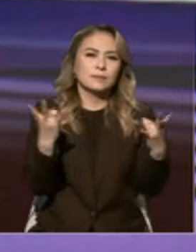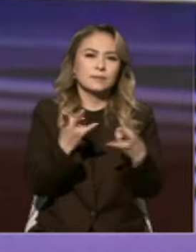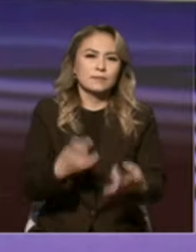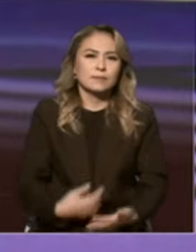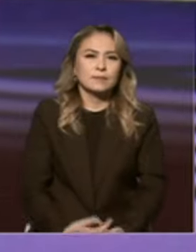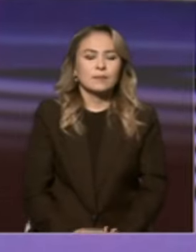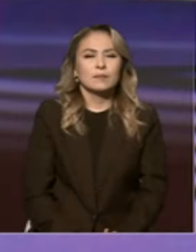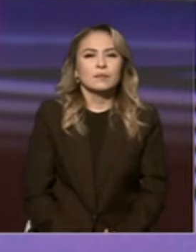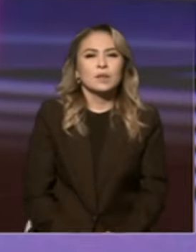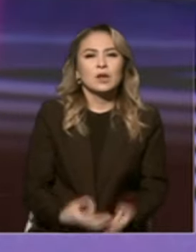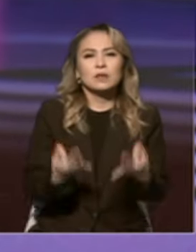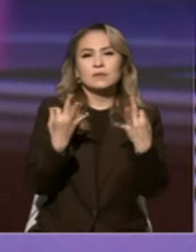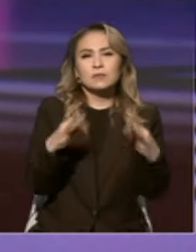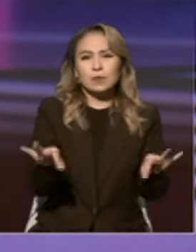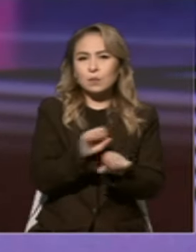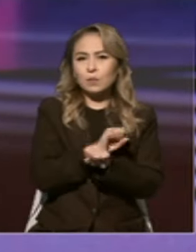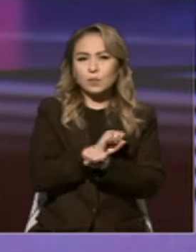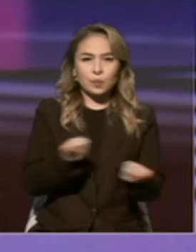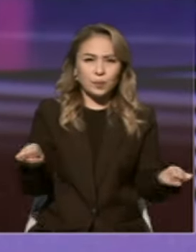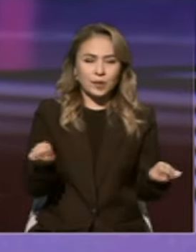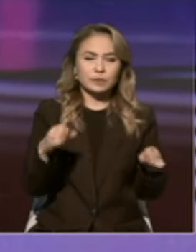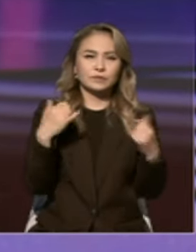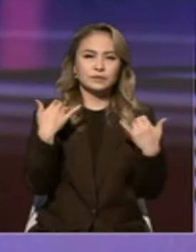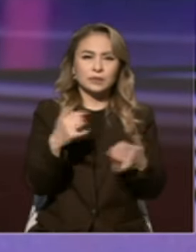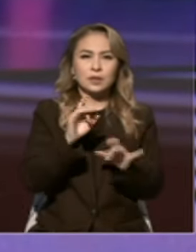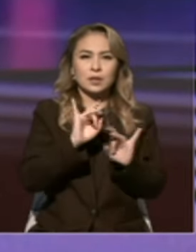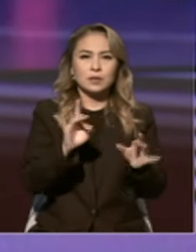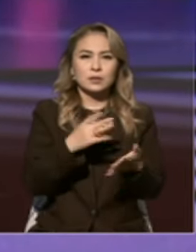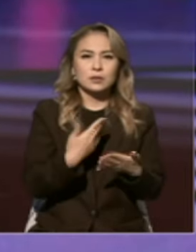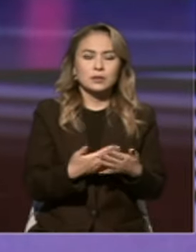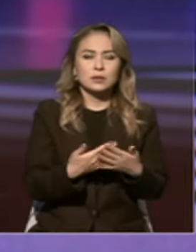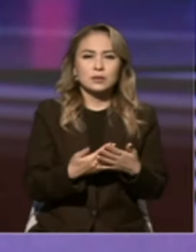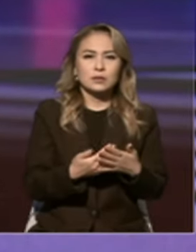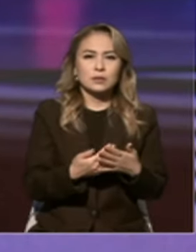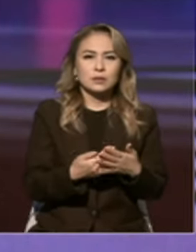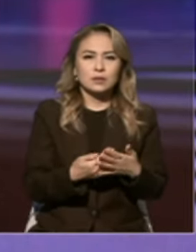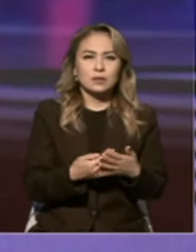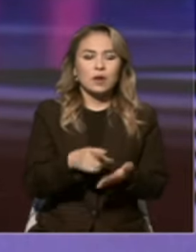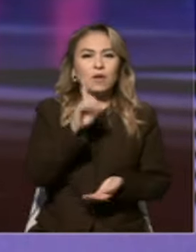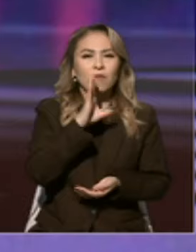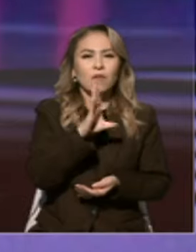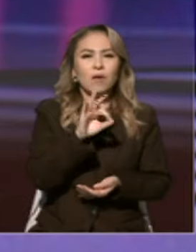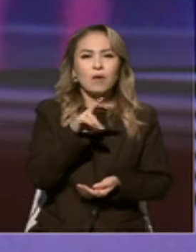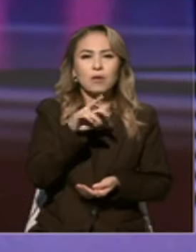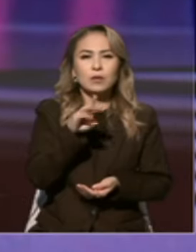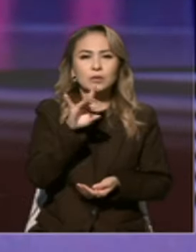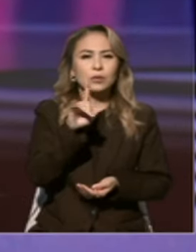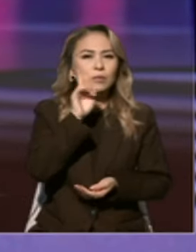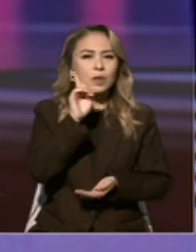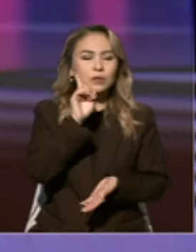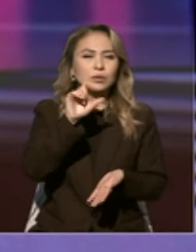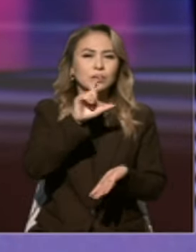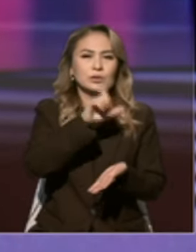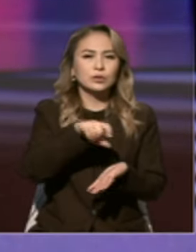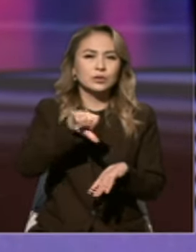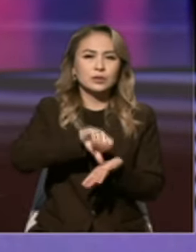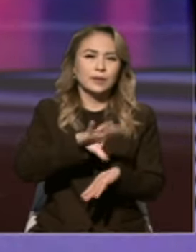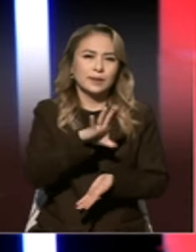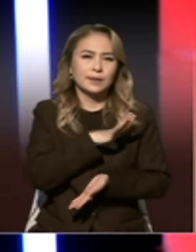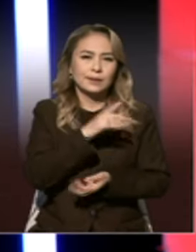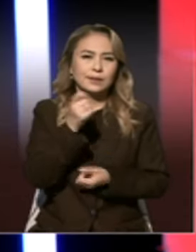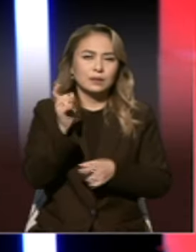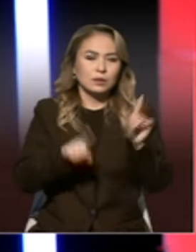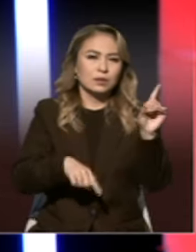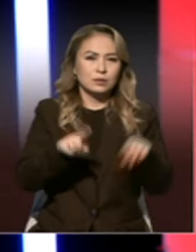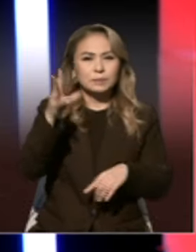болмайды дейсіз ғой. Аха, сосын жаңа Орекин айтып кетті ғой, анау еріктілерді айтып отырмыз. Біз кейде еріктілер